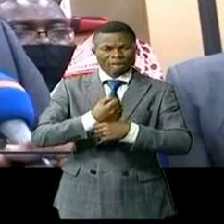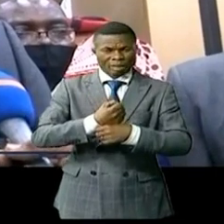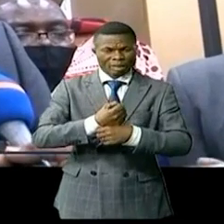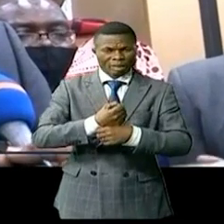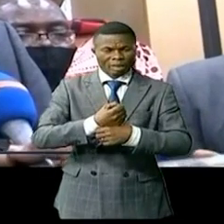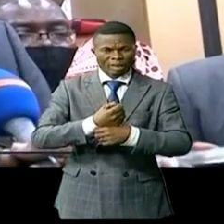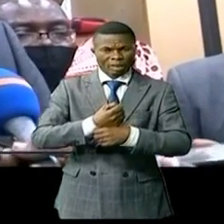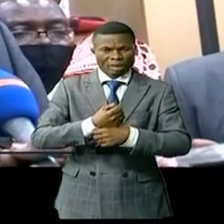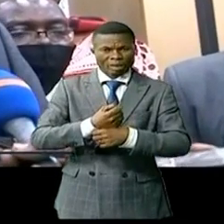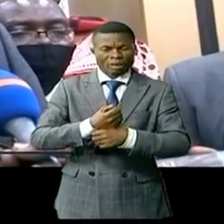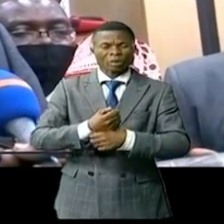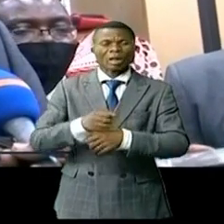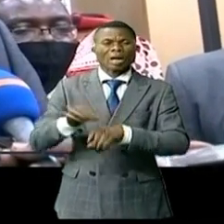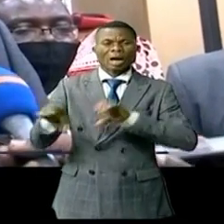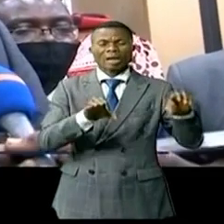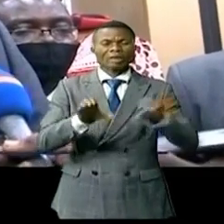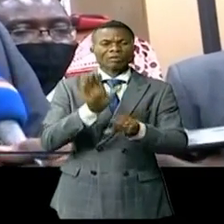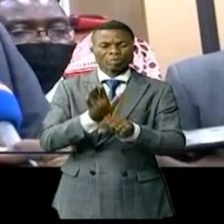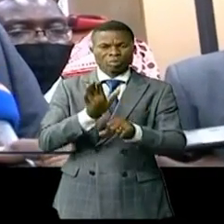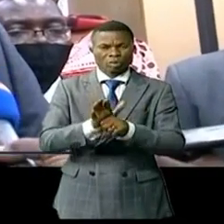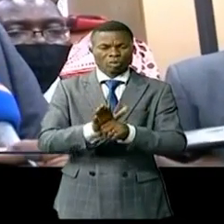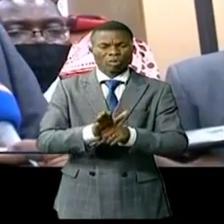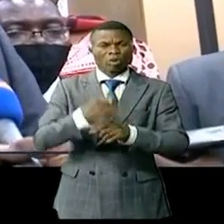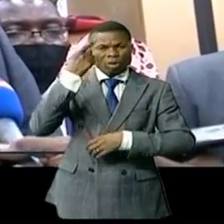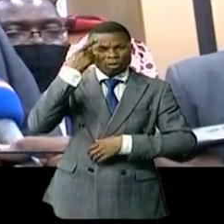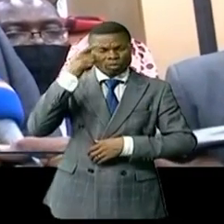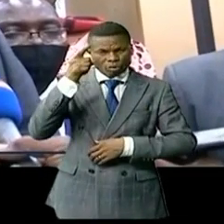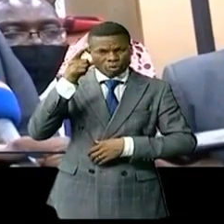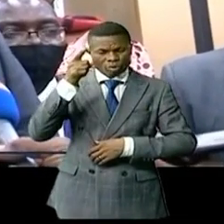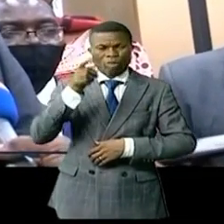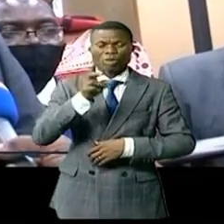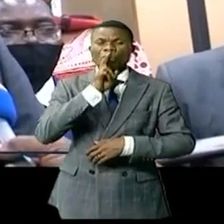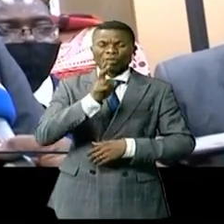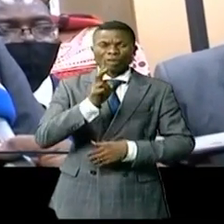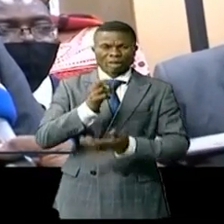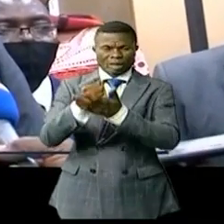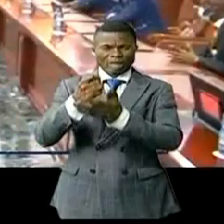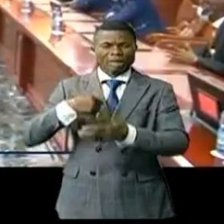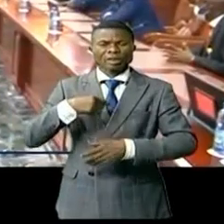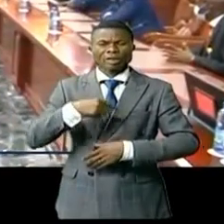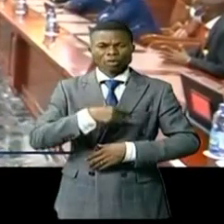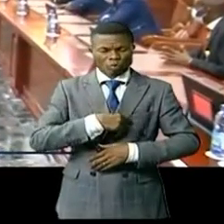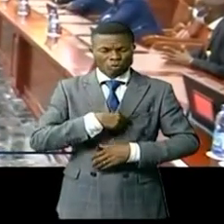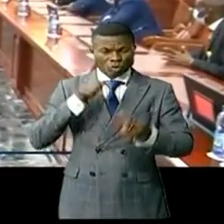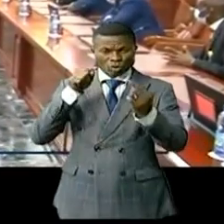un faisceau d'activités qui pourra certainement nous conduire